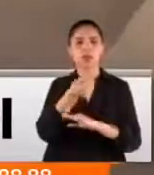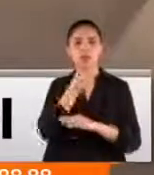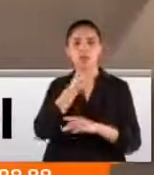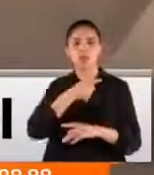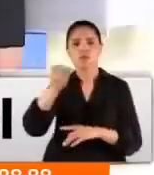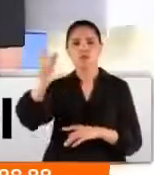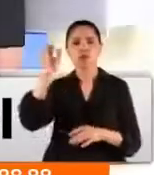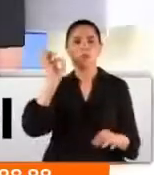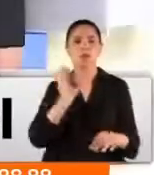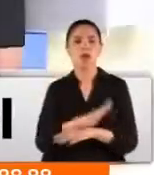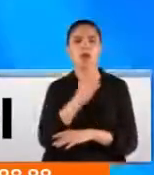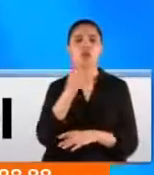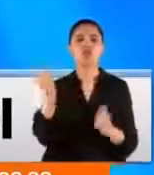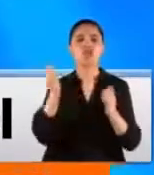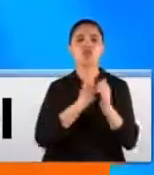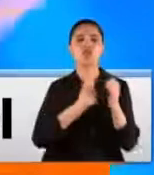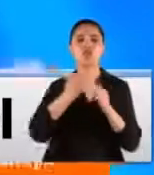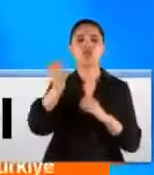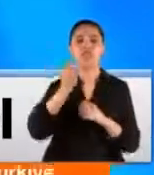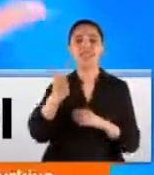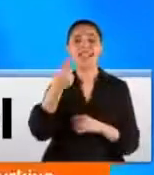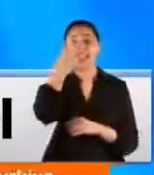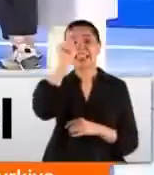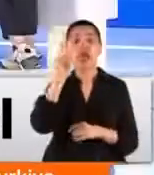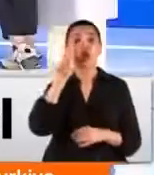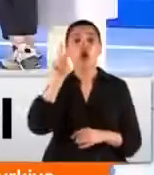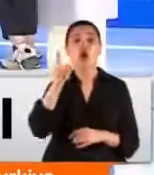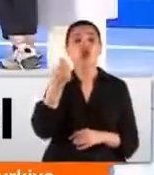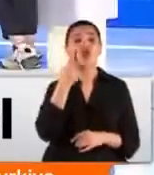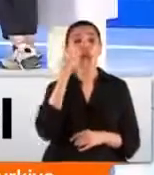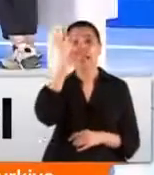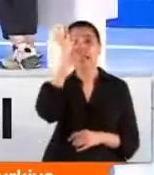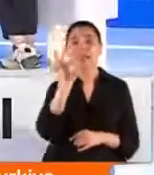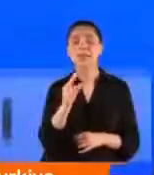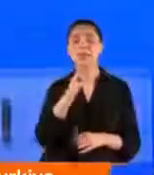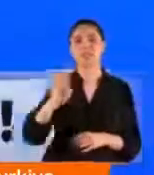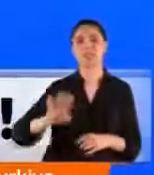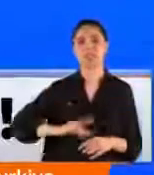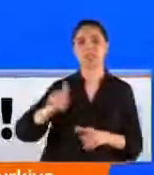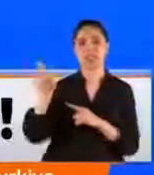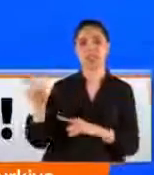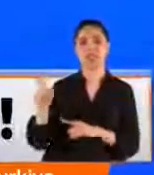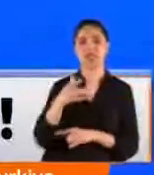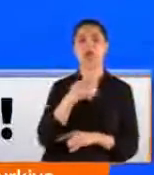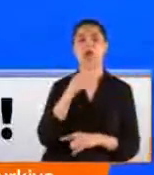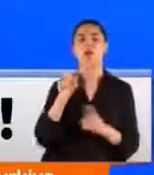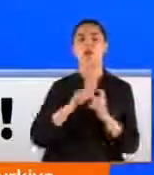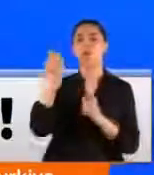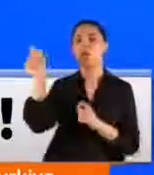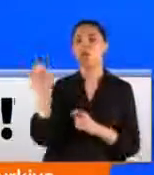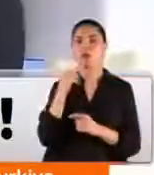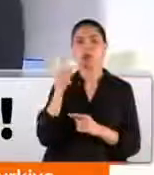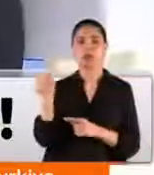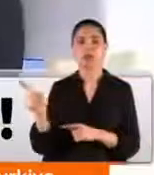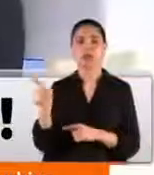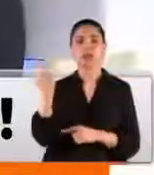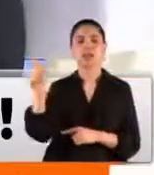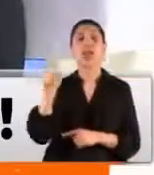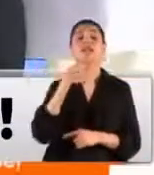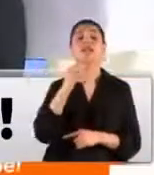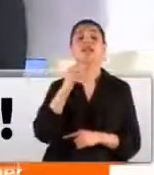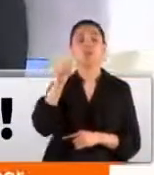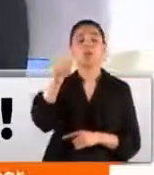vurması bir oldu. Çifte cinayetin tek görgü tanığı ise kızları Büşra Büyükşen'di. Annem dedi ki köpek senin Allah belanı versin bize